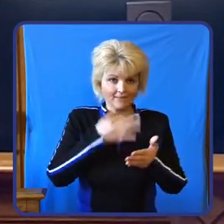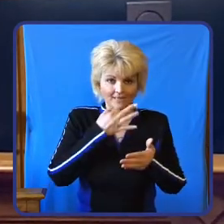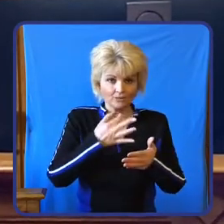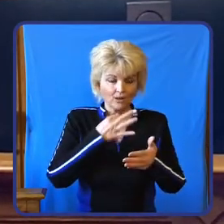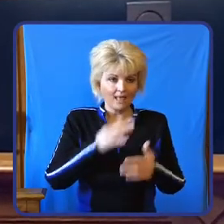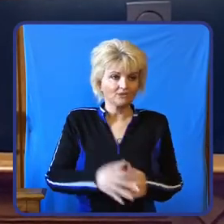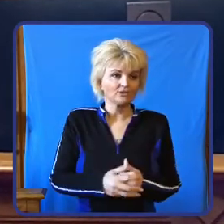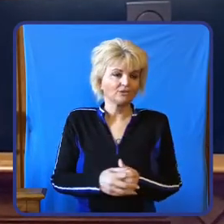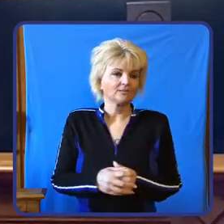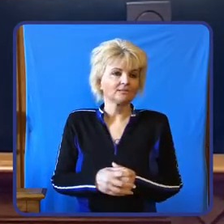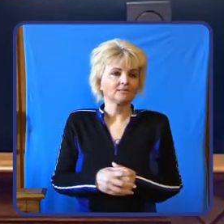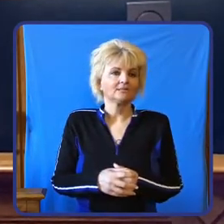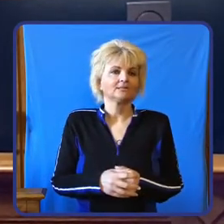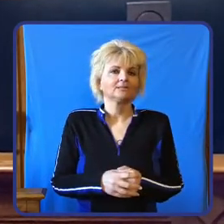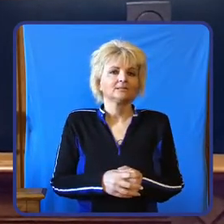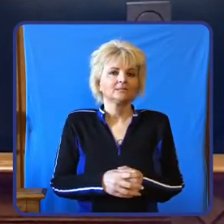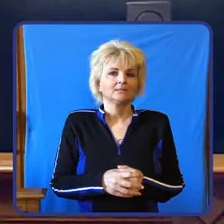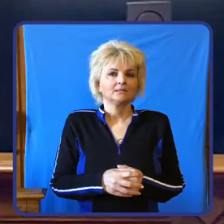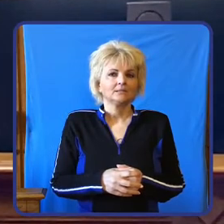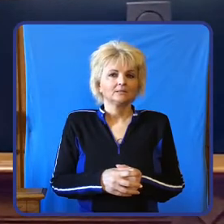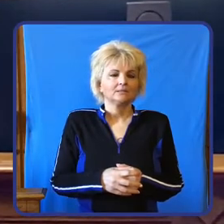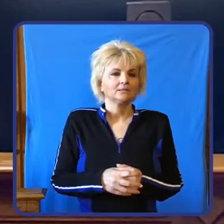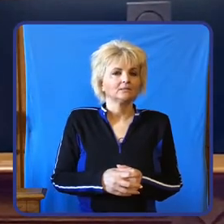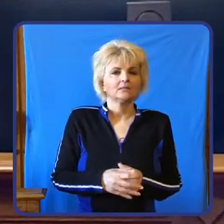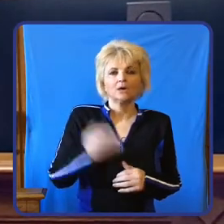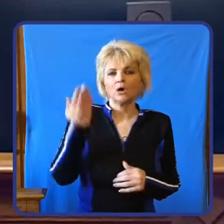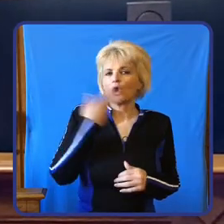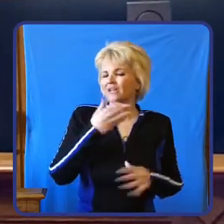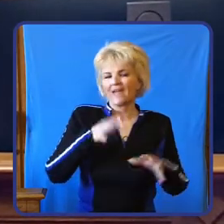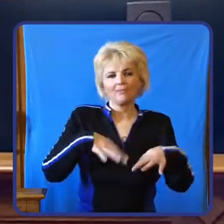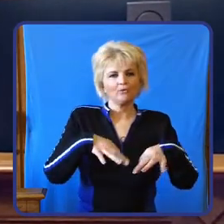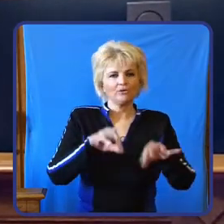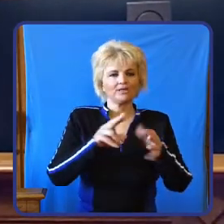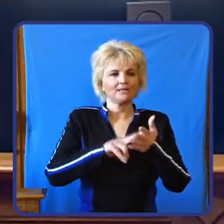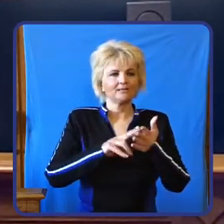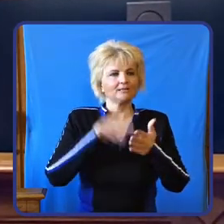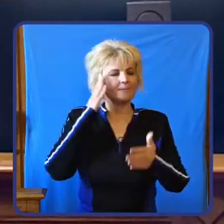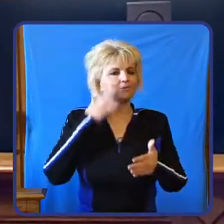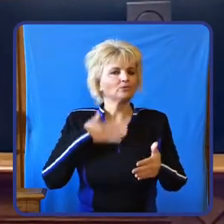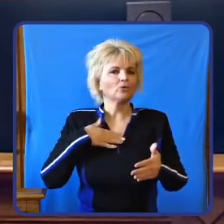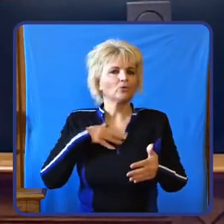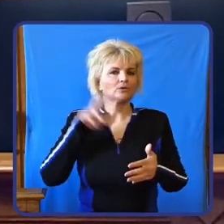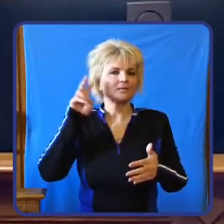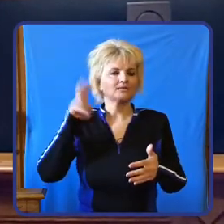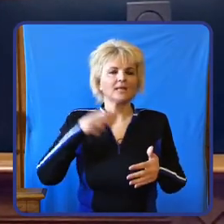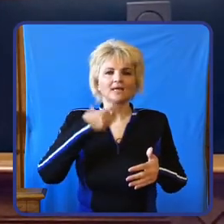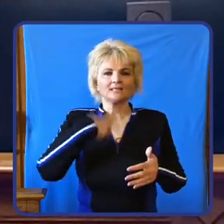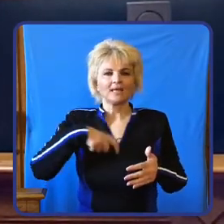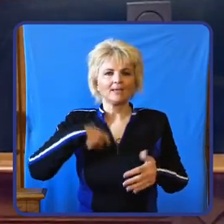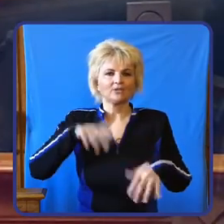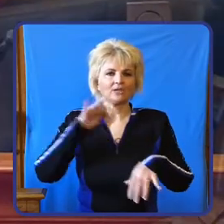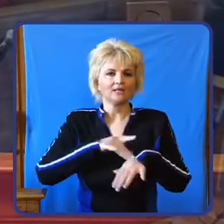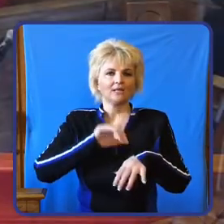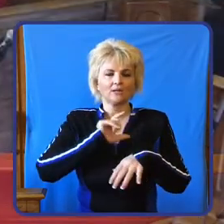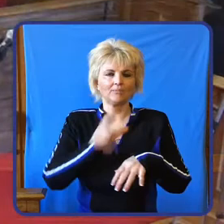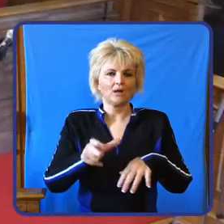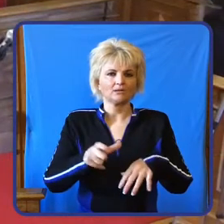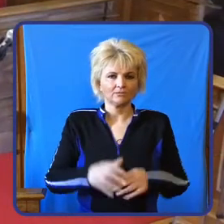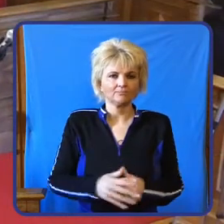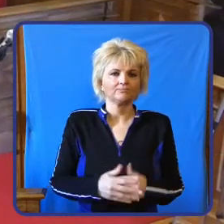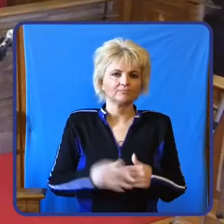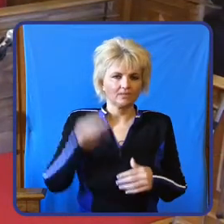Parancsol? Ügyrendi a hozzászólás? Mert ha nem, akkor nem tudok adni most más. Éppen elmondtok a személyes szabályokat. Személyes érintettség miatt szeretnék felszólalni. Akkor parancsoljon személyes érintettség